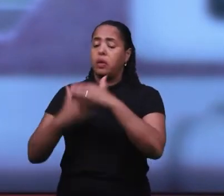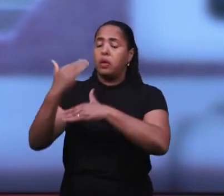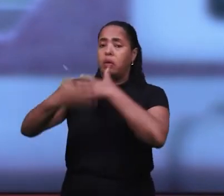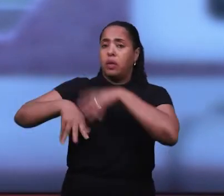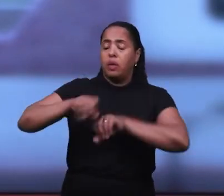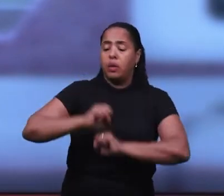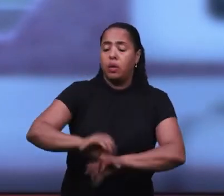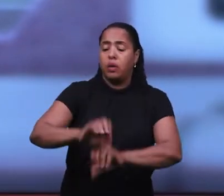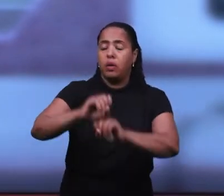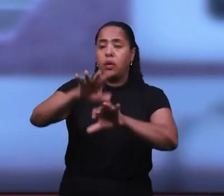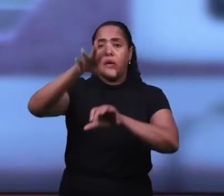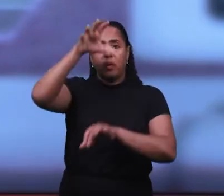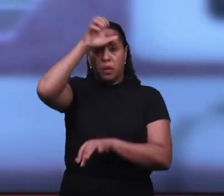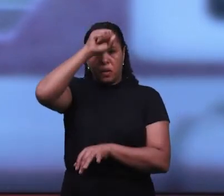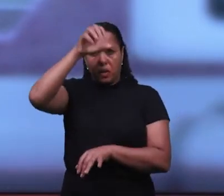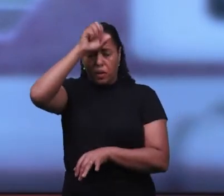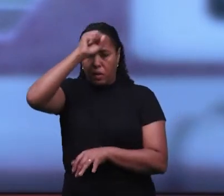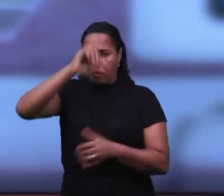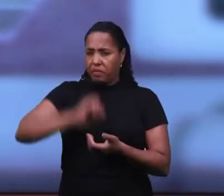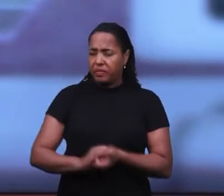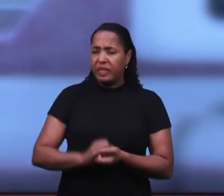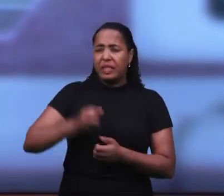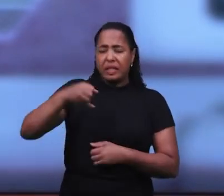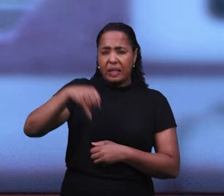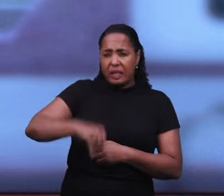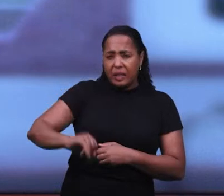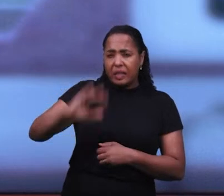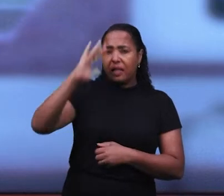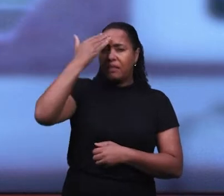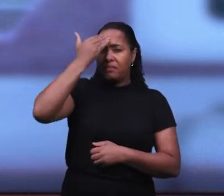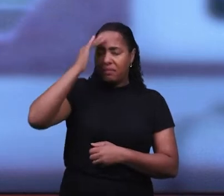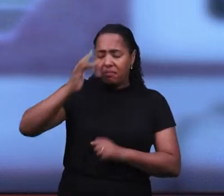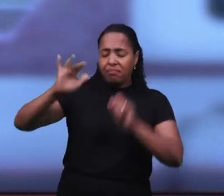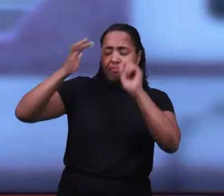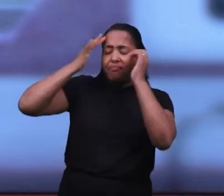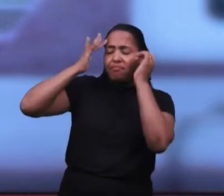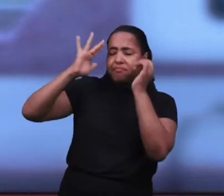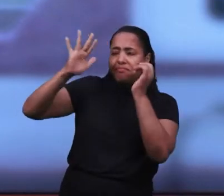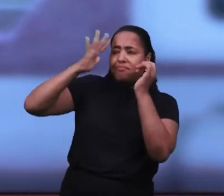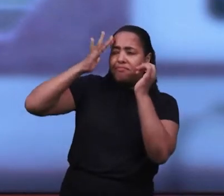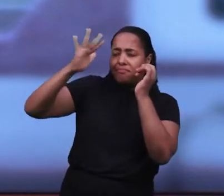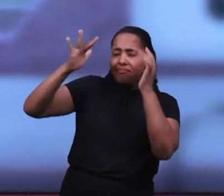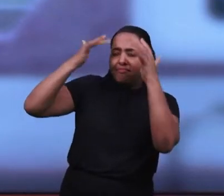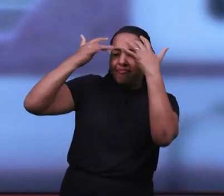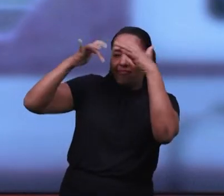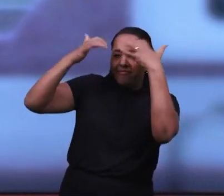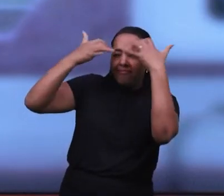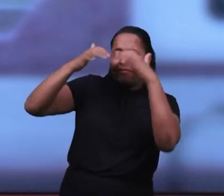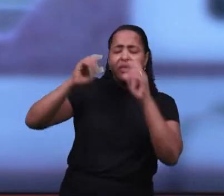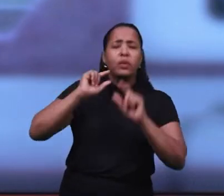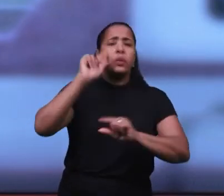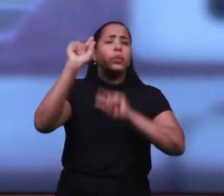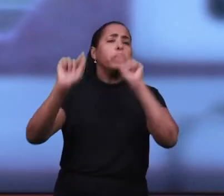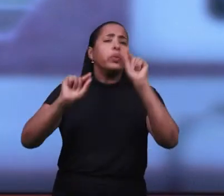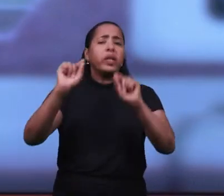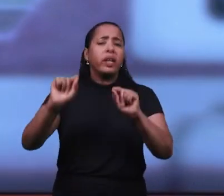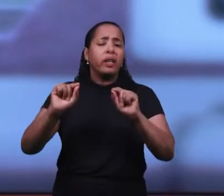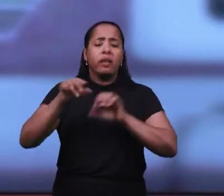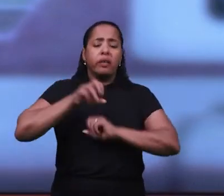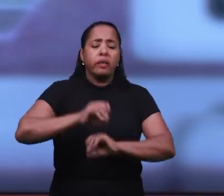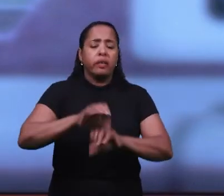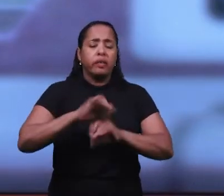autres personnes, c'est-à-dire dans le processus d'apprentissage. Donc, en suivant ce raisonnement, nous avons